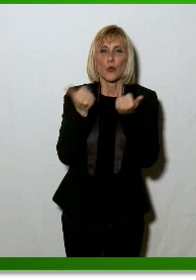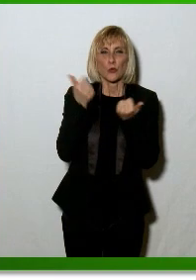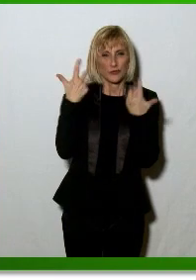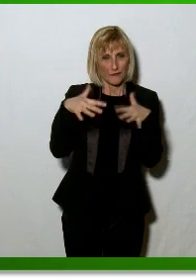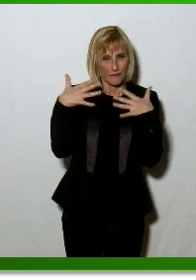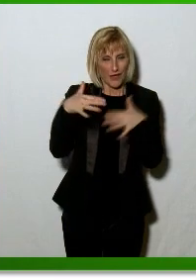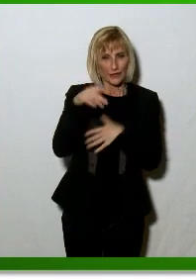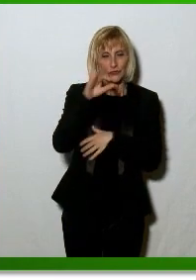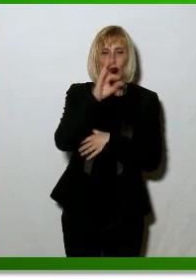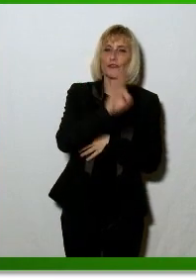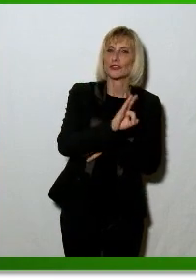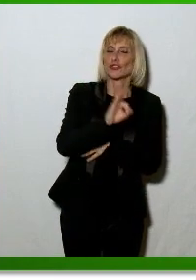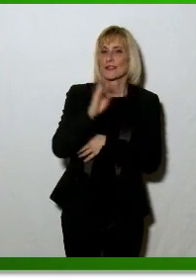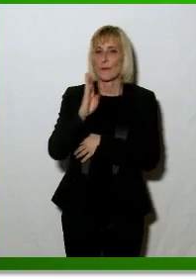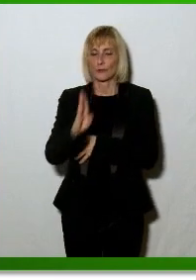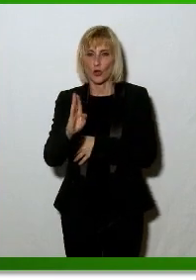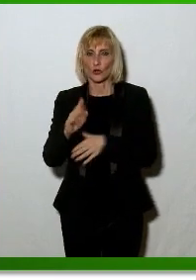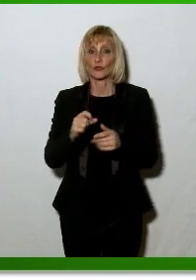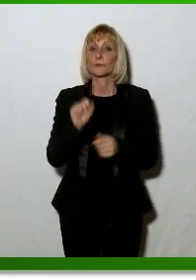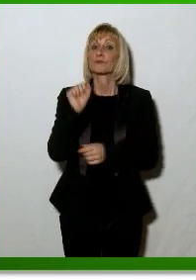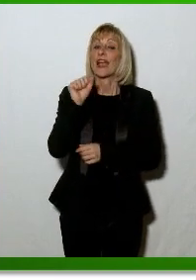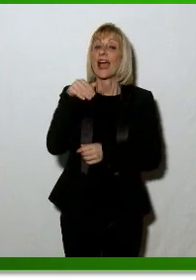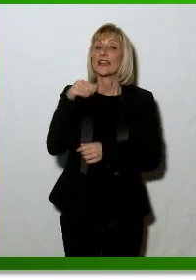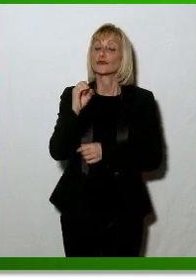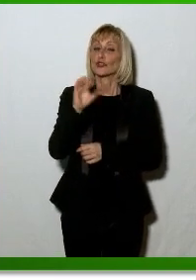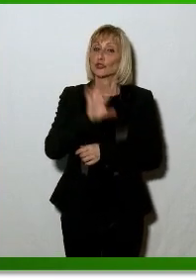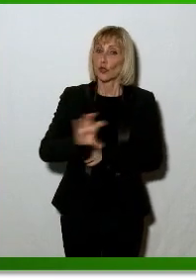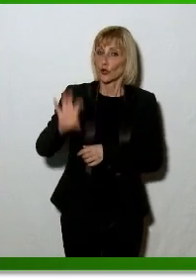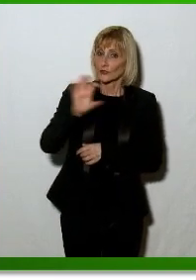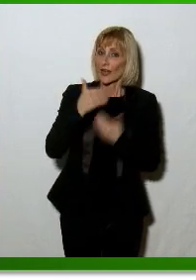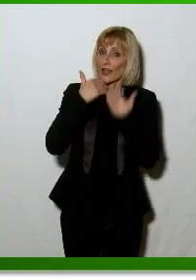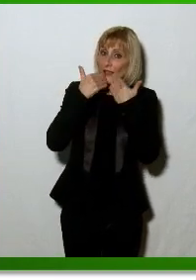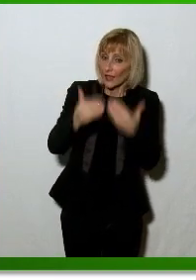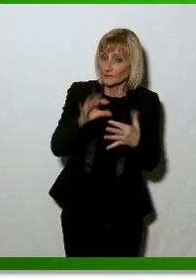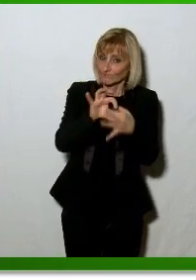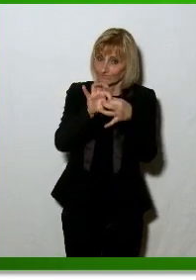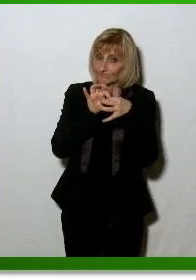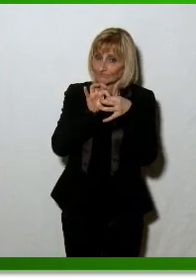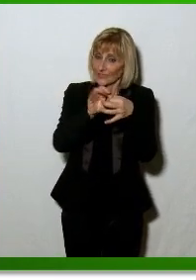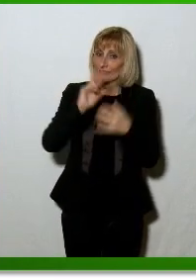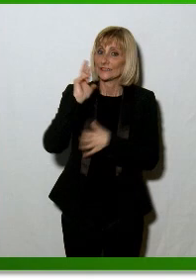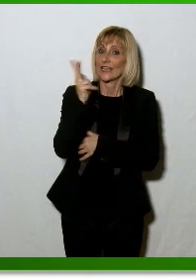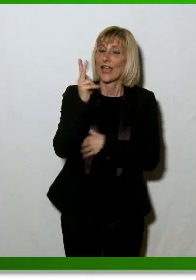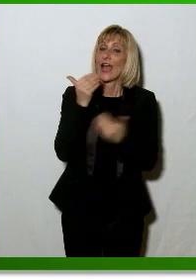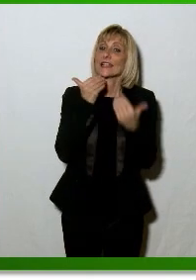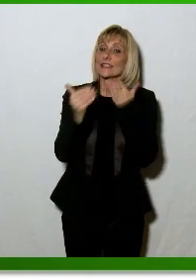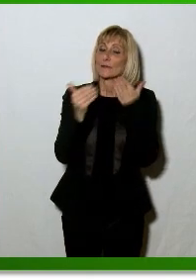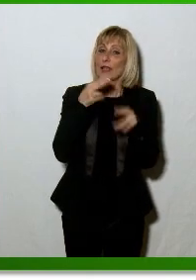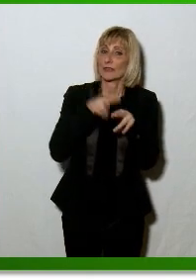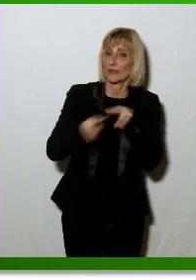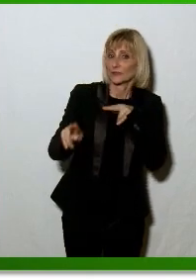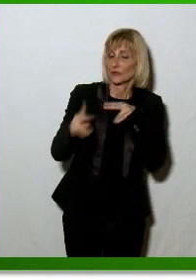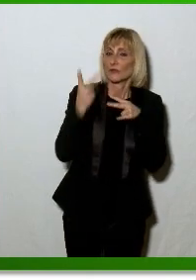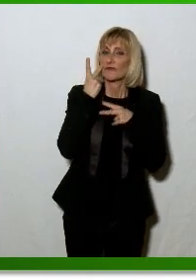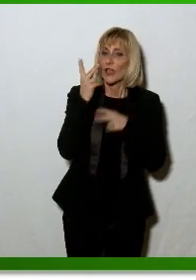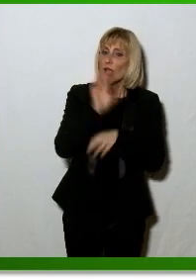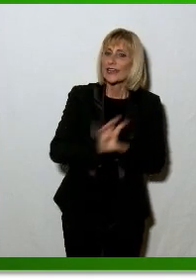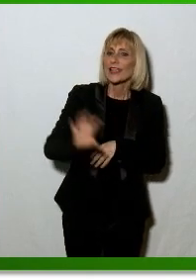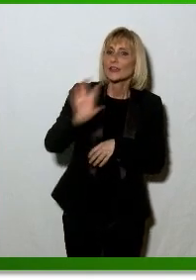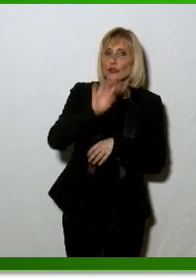Brogi grazie ad Anci Toscana per la collaborazione a questa 13a assemblea nazionale che vede la nostra regione in